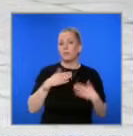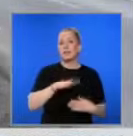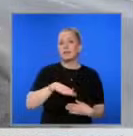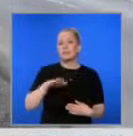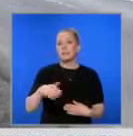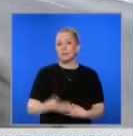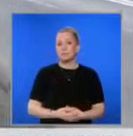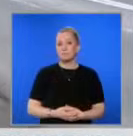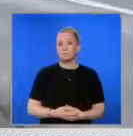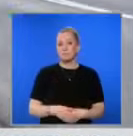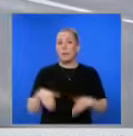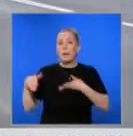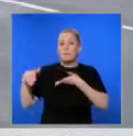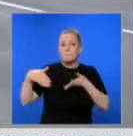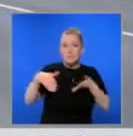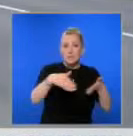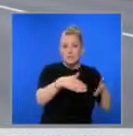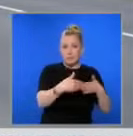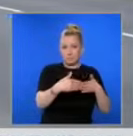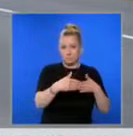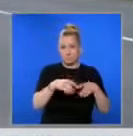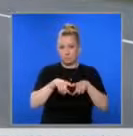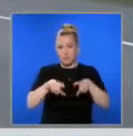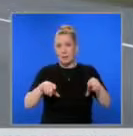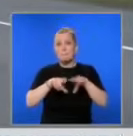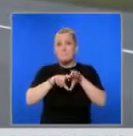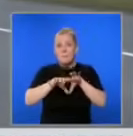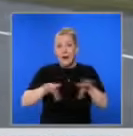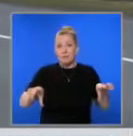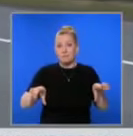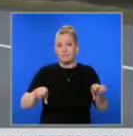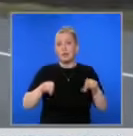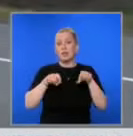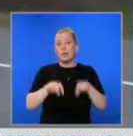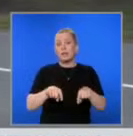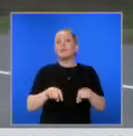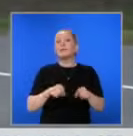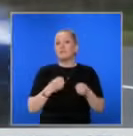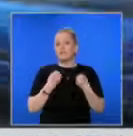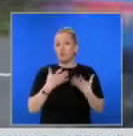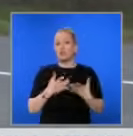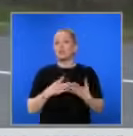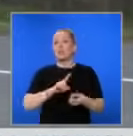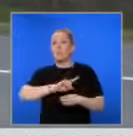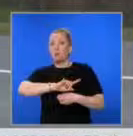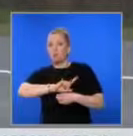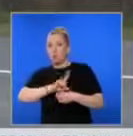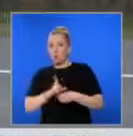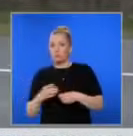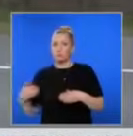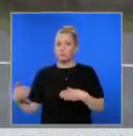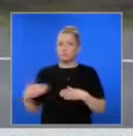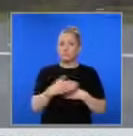ми. Пътя в района на катастрофата е прав и под наклон и предразполага за по-бързо шофиране. Освен това, изпреварването